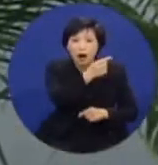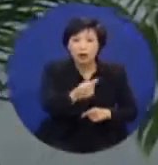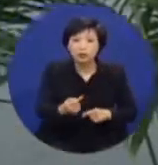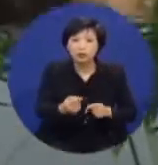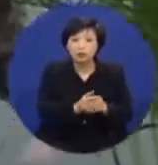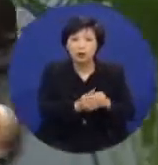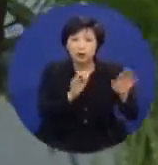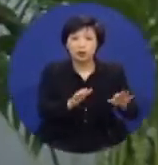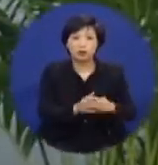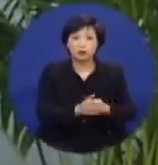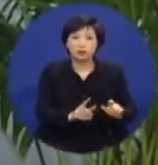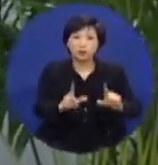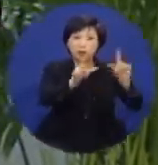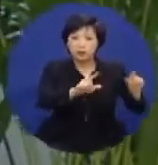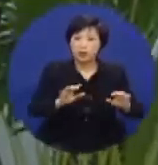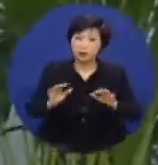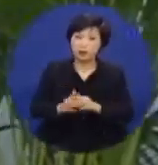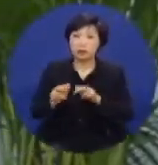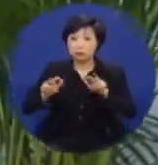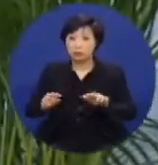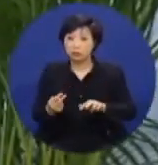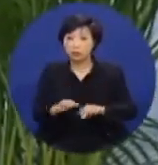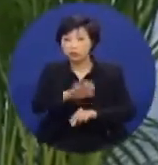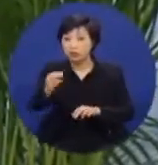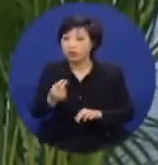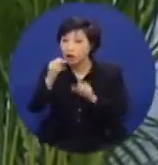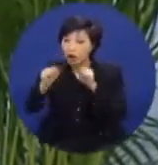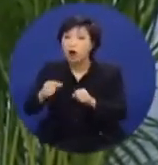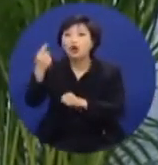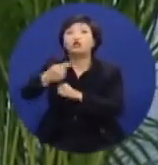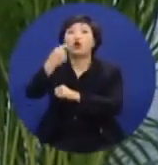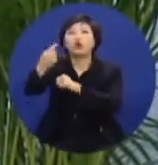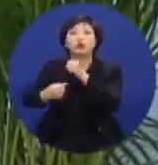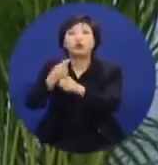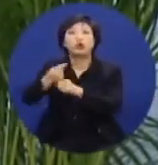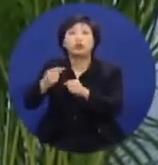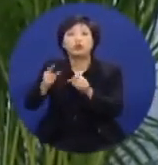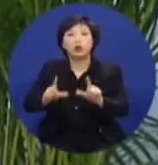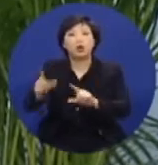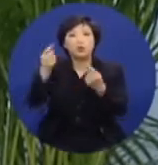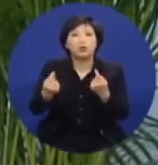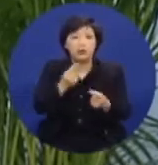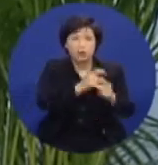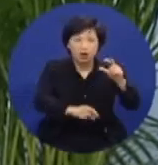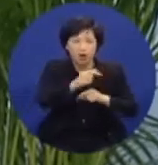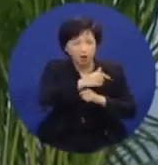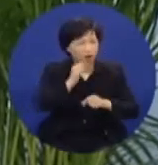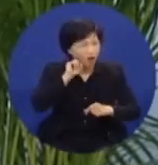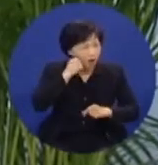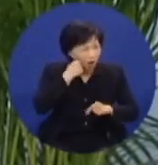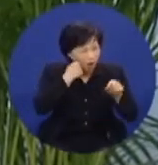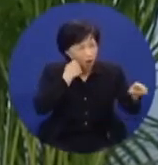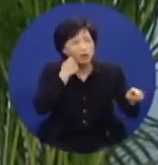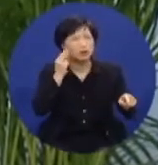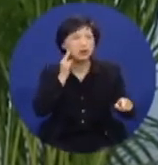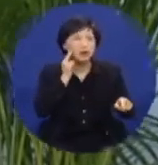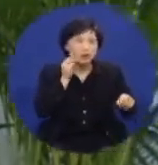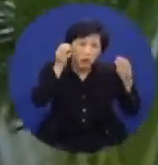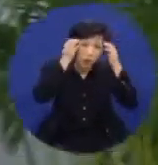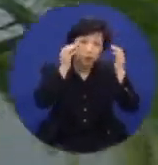이 세상에서 천년 분위기보다 뭘 할 수는 힘들 많은것